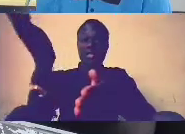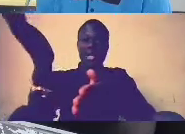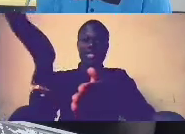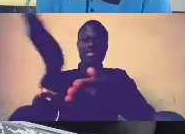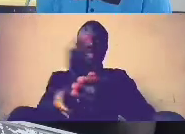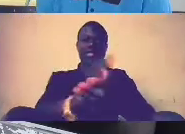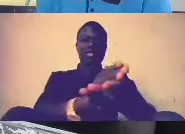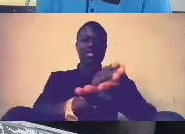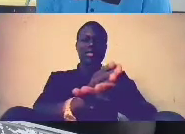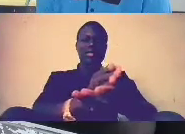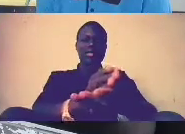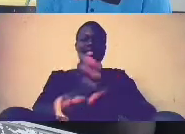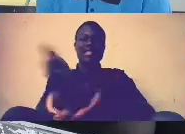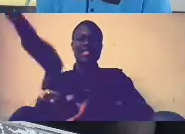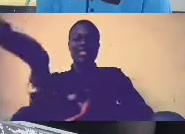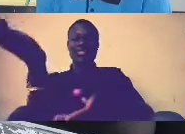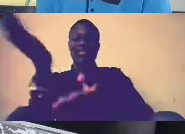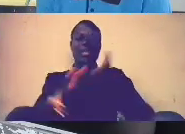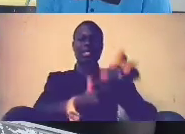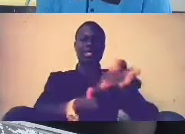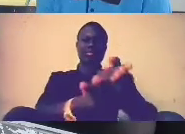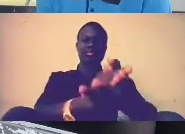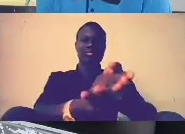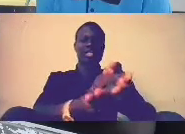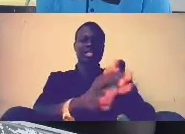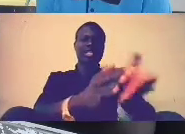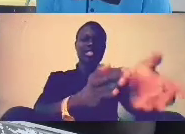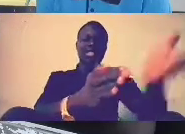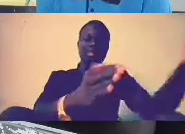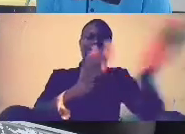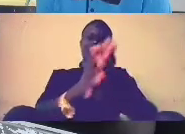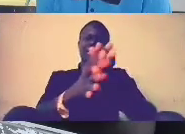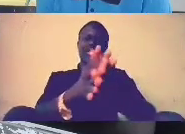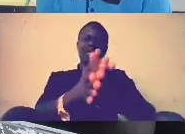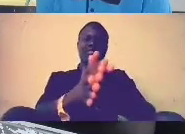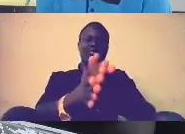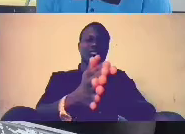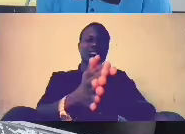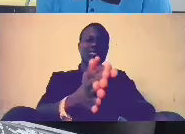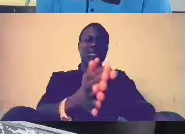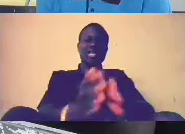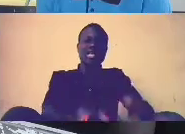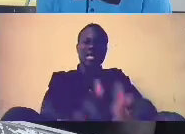tu chasses ce qui t'a manqué, ce qui n'a pas marché,